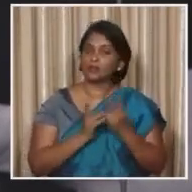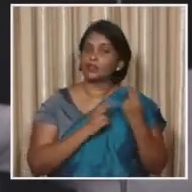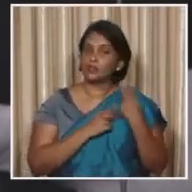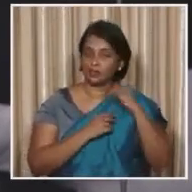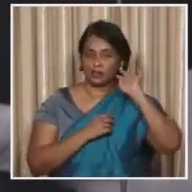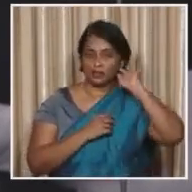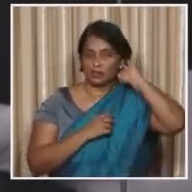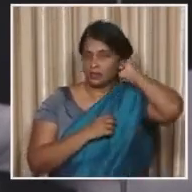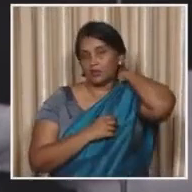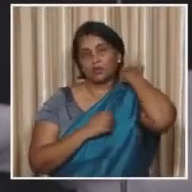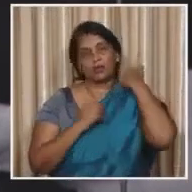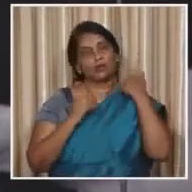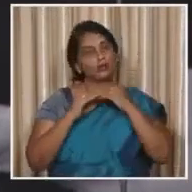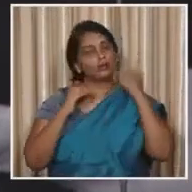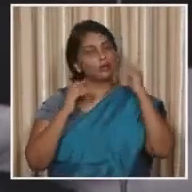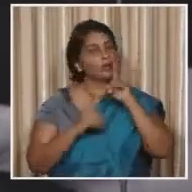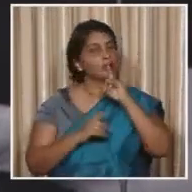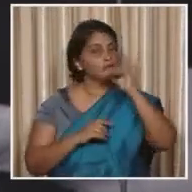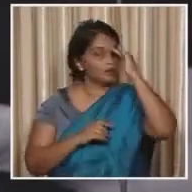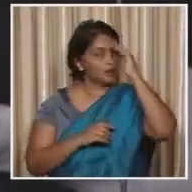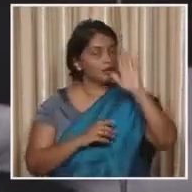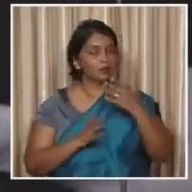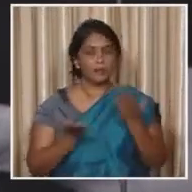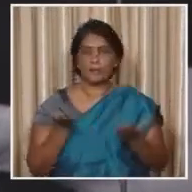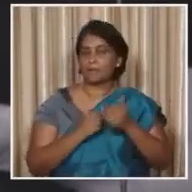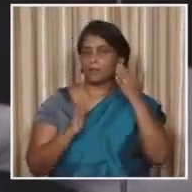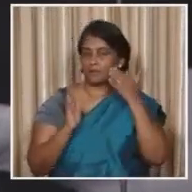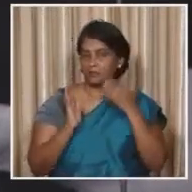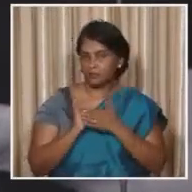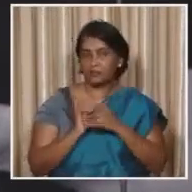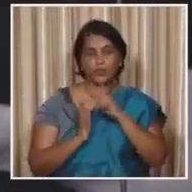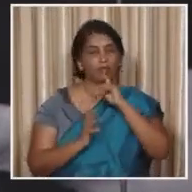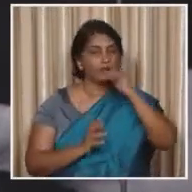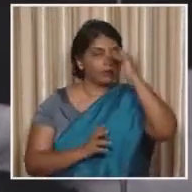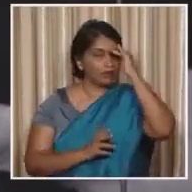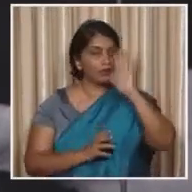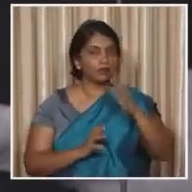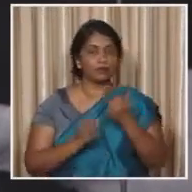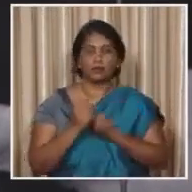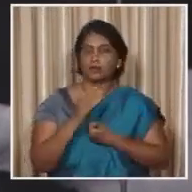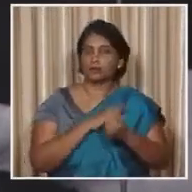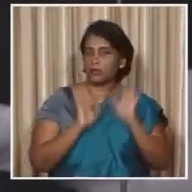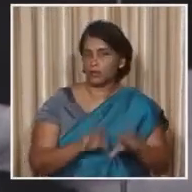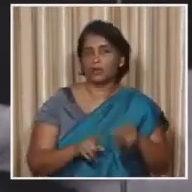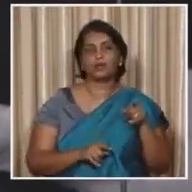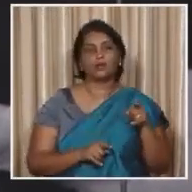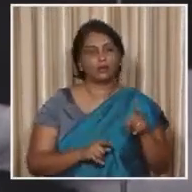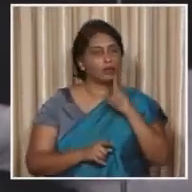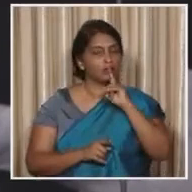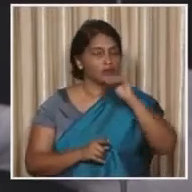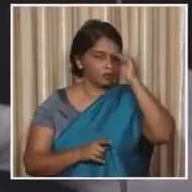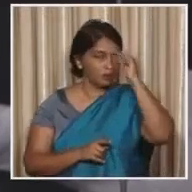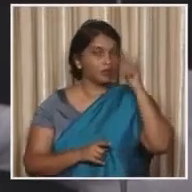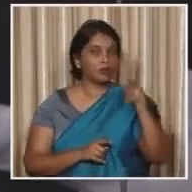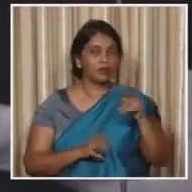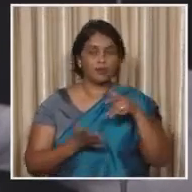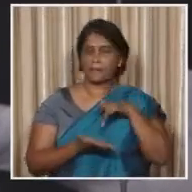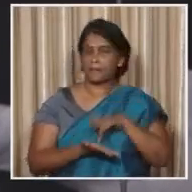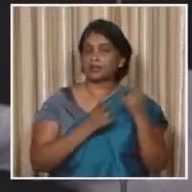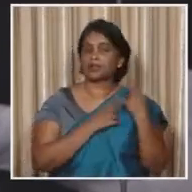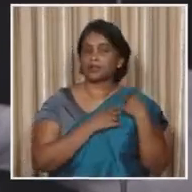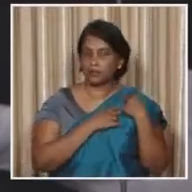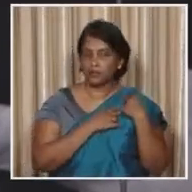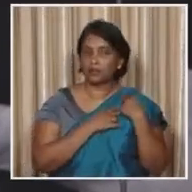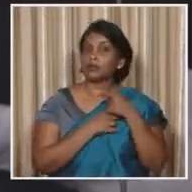වගේම අපටත් වඩා ඉහළින් කතානායකවරයාගේ අපක්ෂපාතිත්වය, කතානායකවරයාගේ පක්ෂග්‍රාහී නොවීම, කතානායකවරයාගේ මධ්‍යස්ථ